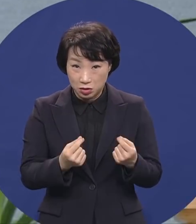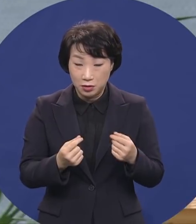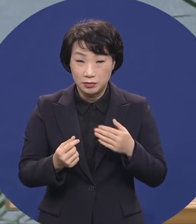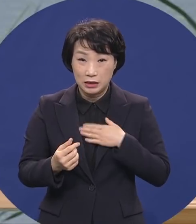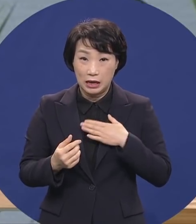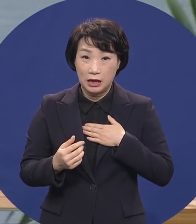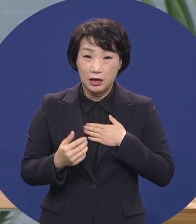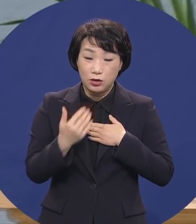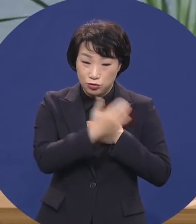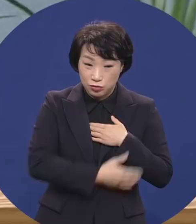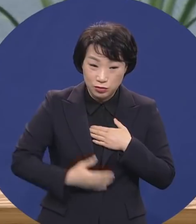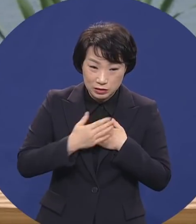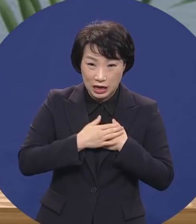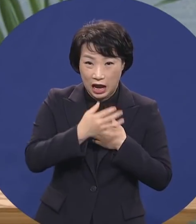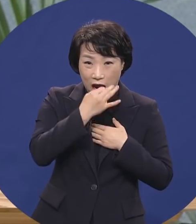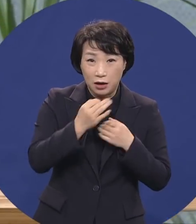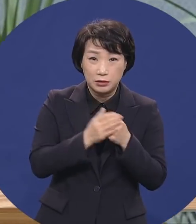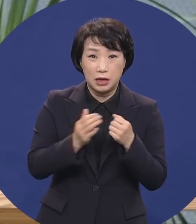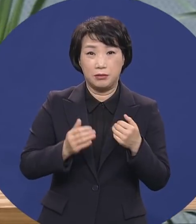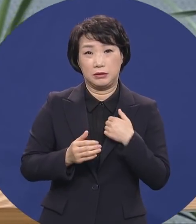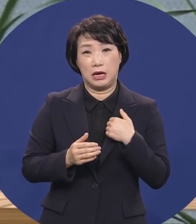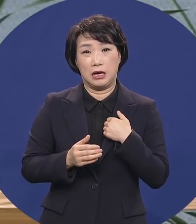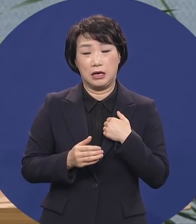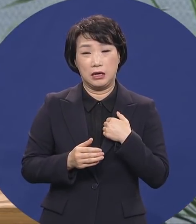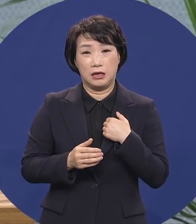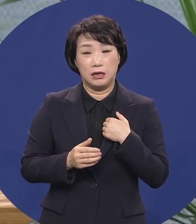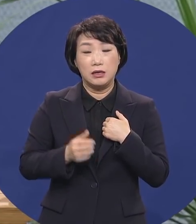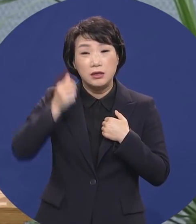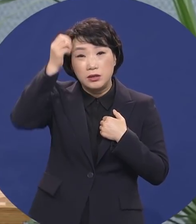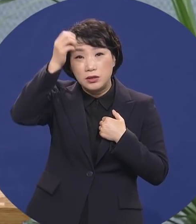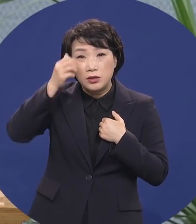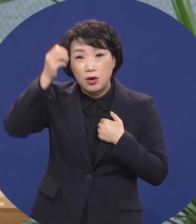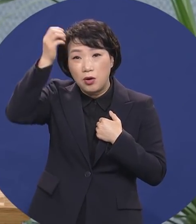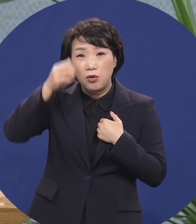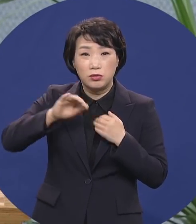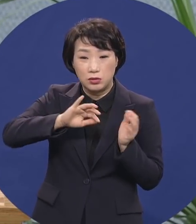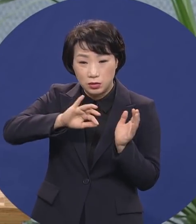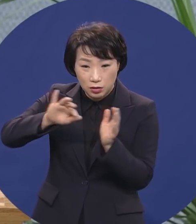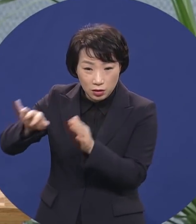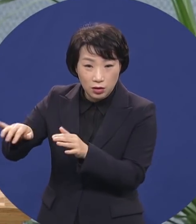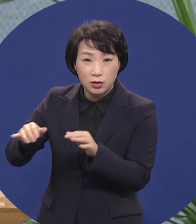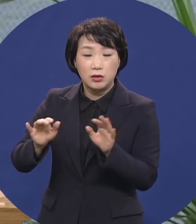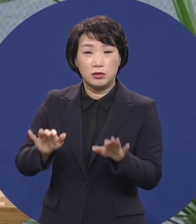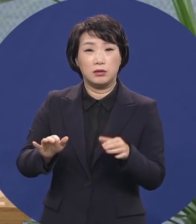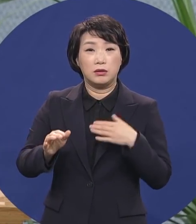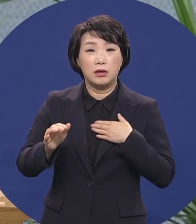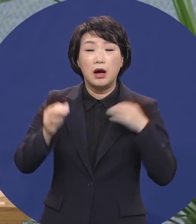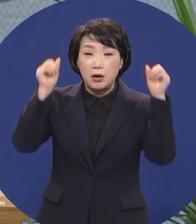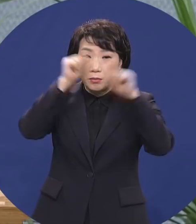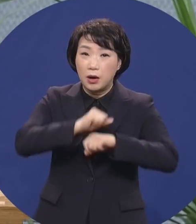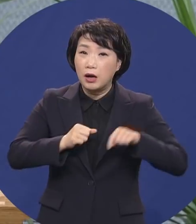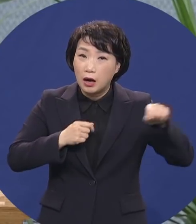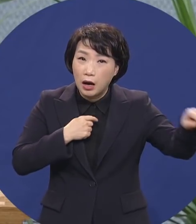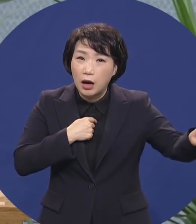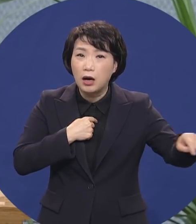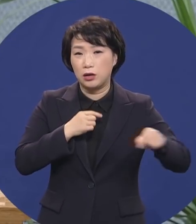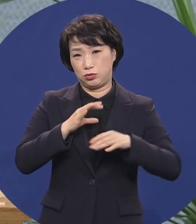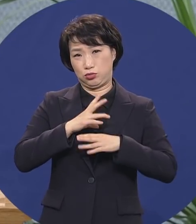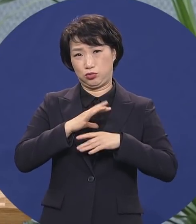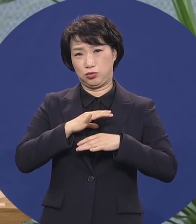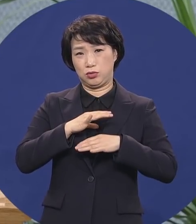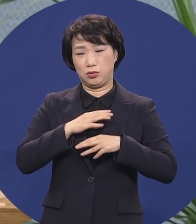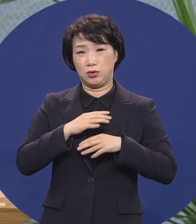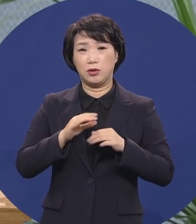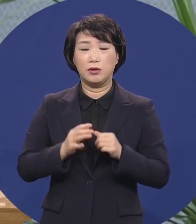하는 욕심 때문에 내 영혼을 덮쳐 멸망에 이를까